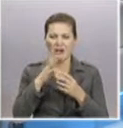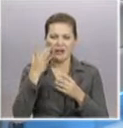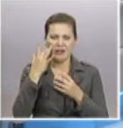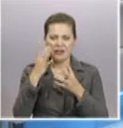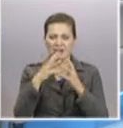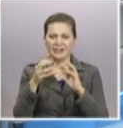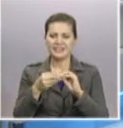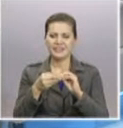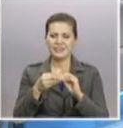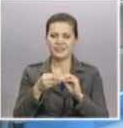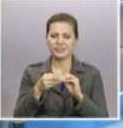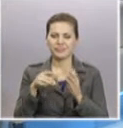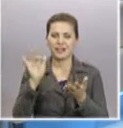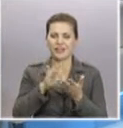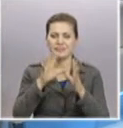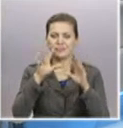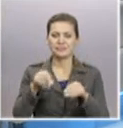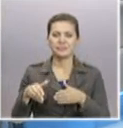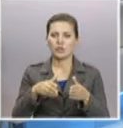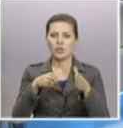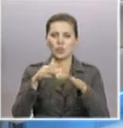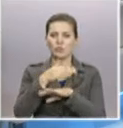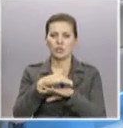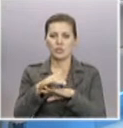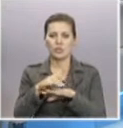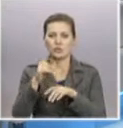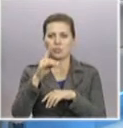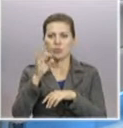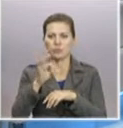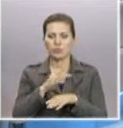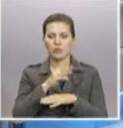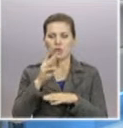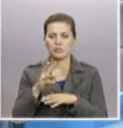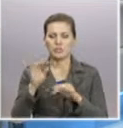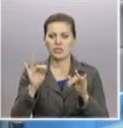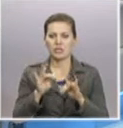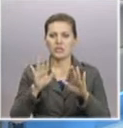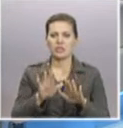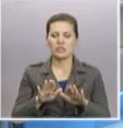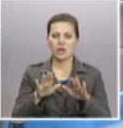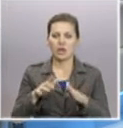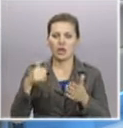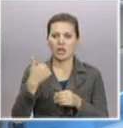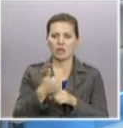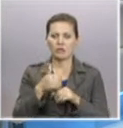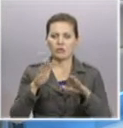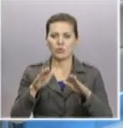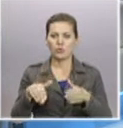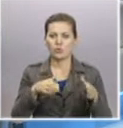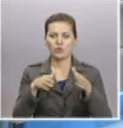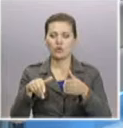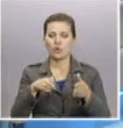біз қаланың барлық магистральды көшелерін 100% қамтып, және жергілікті көшелердегі жол